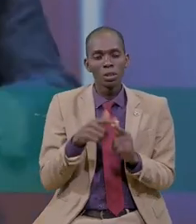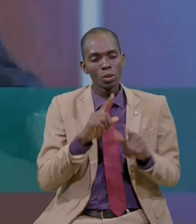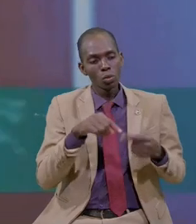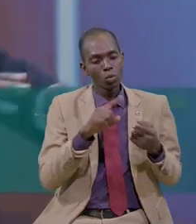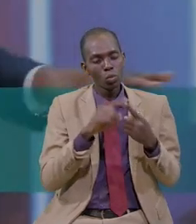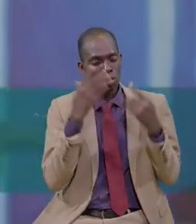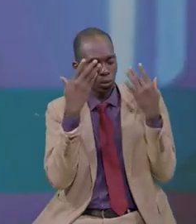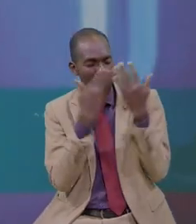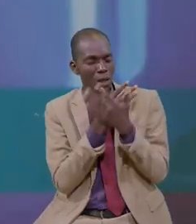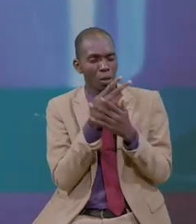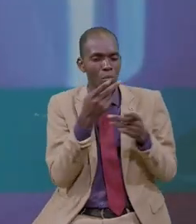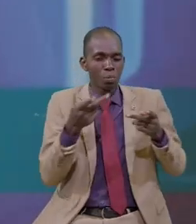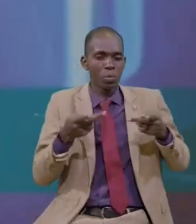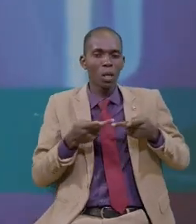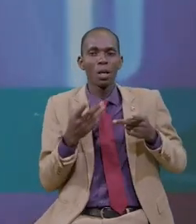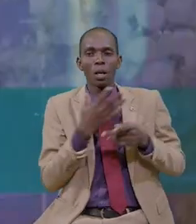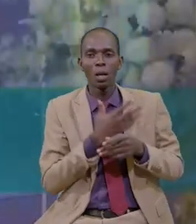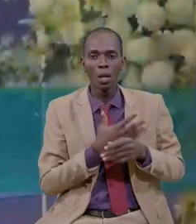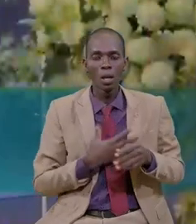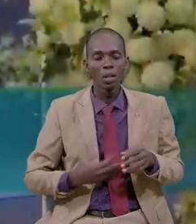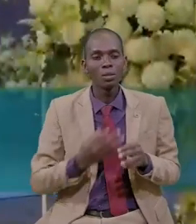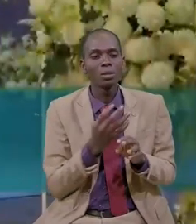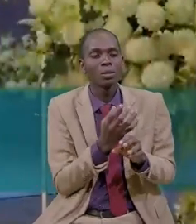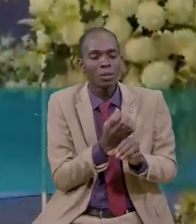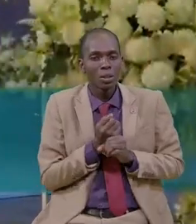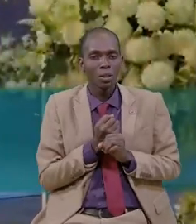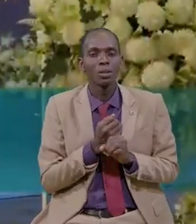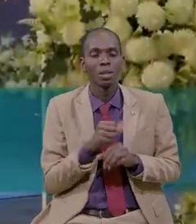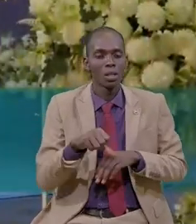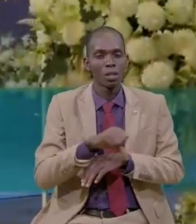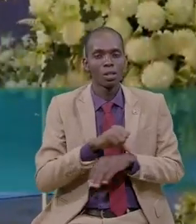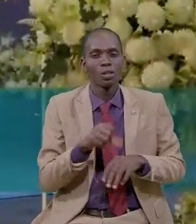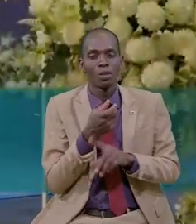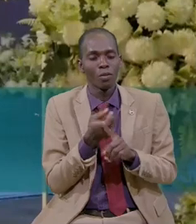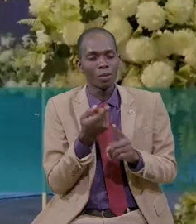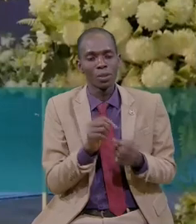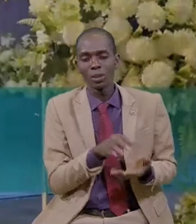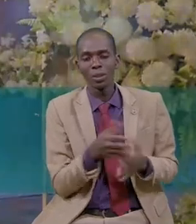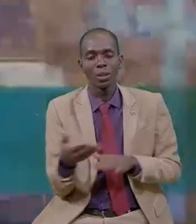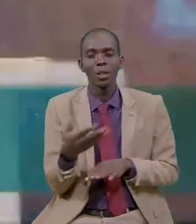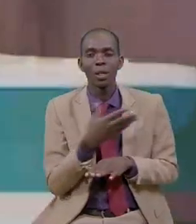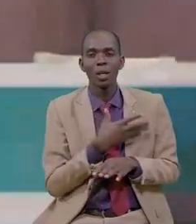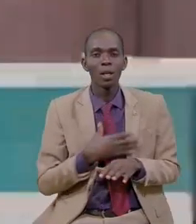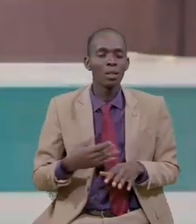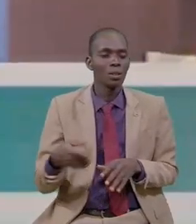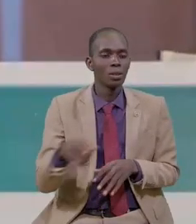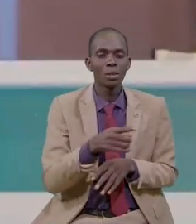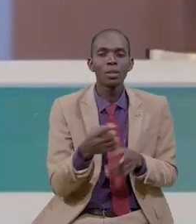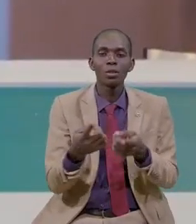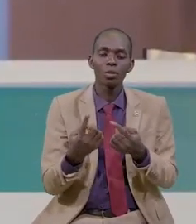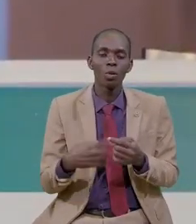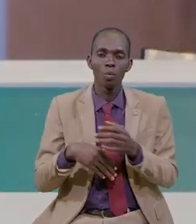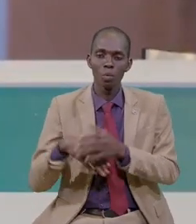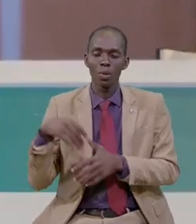le rideau là-bas. Et ils font ceci, ils font cela. Et ils consultent les morts. Et ils cherchent l'onction. Et ils sortent. Vous ne pouvez